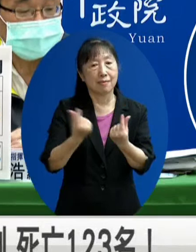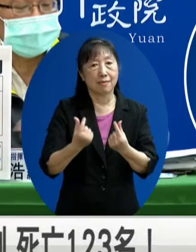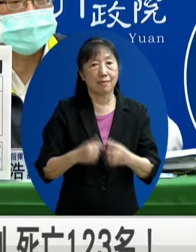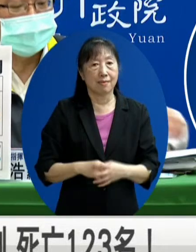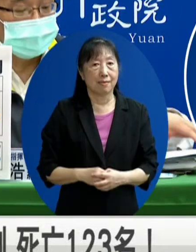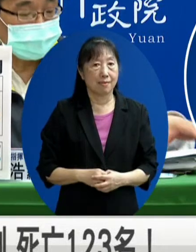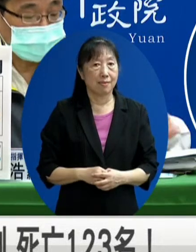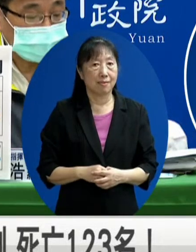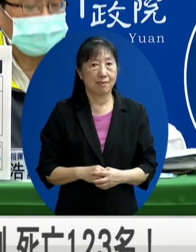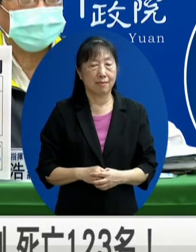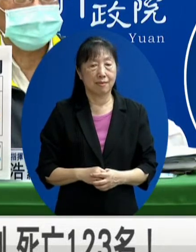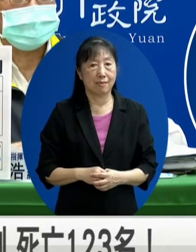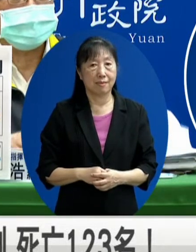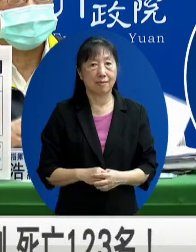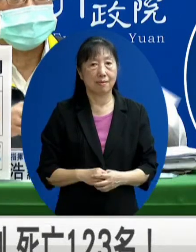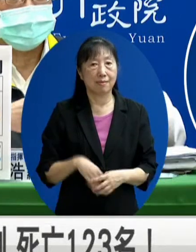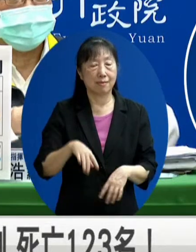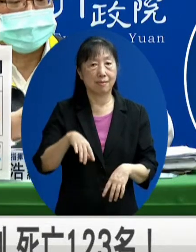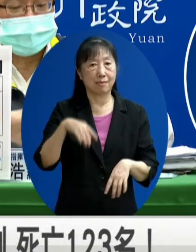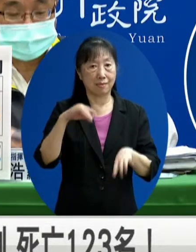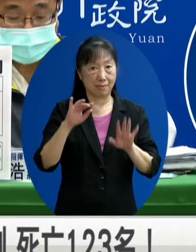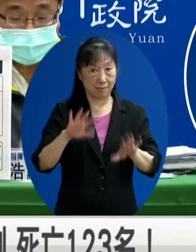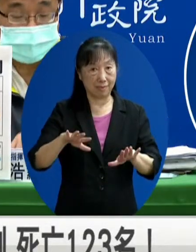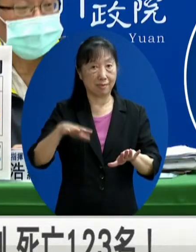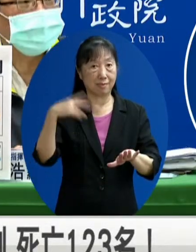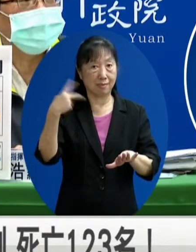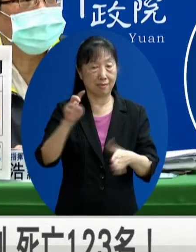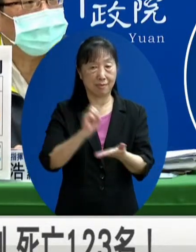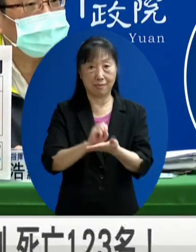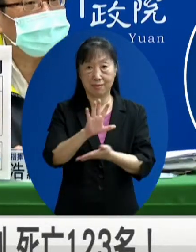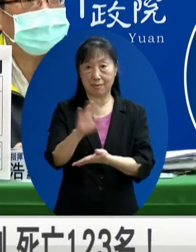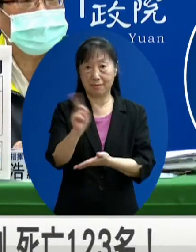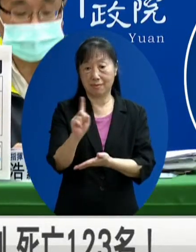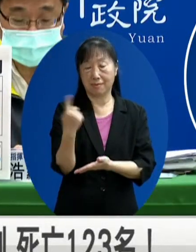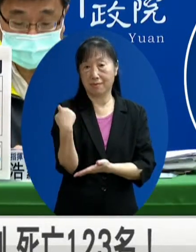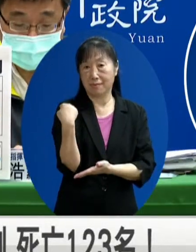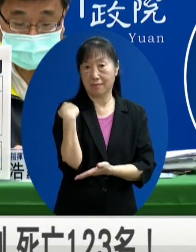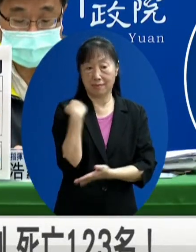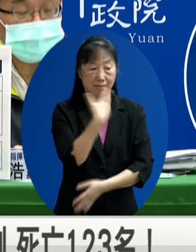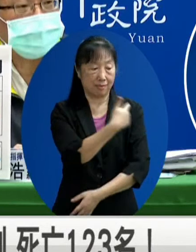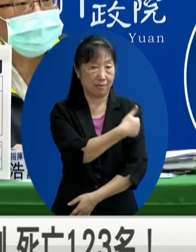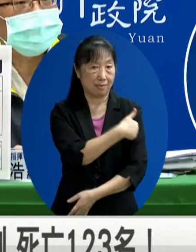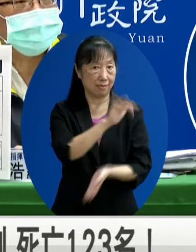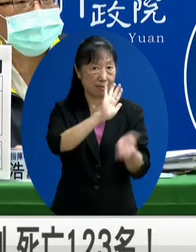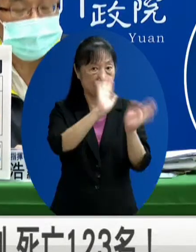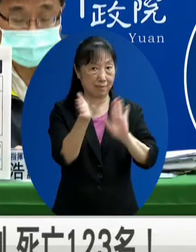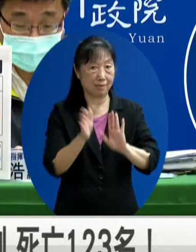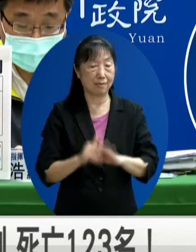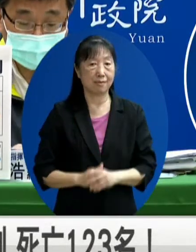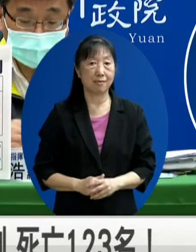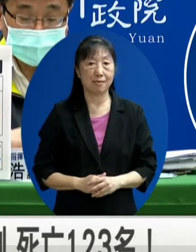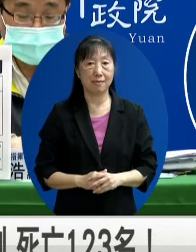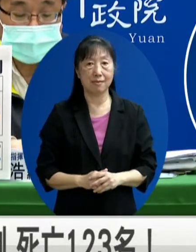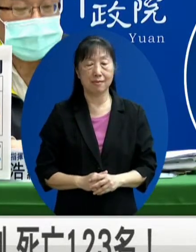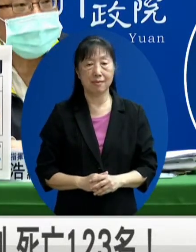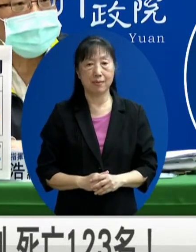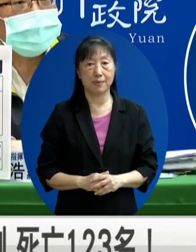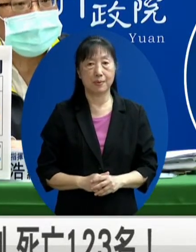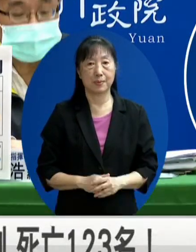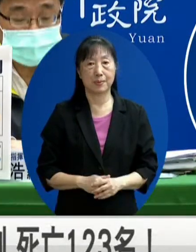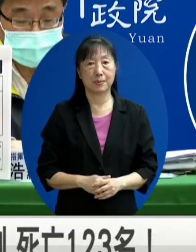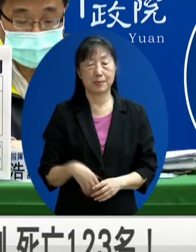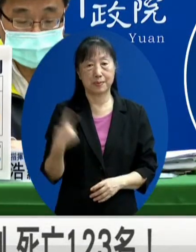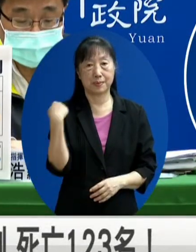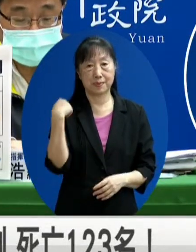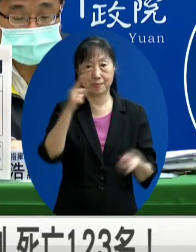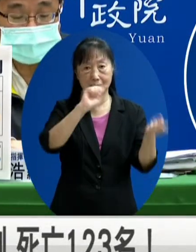多。那首先呢，那我再跟大家报告一下，我们昨天疫苗的接种的数目，那在昨